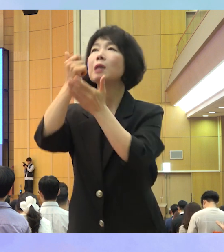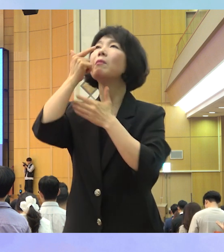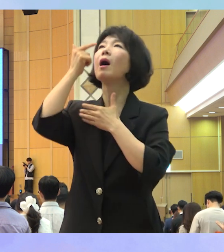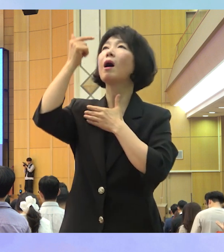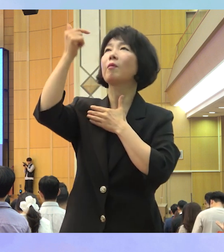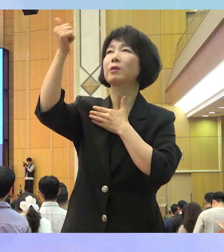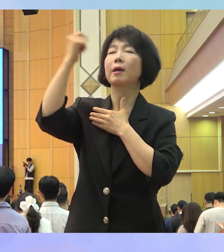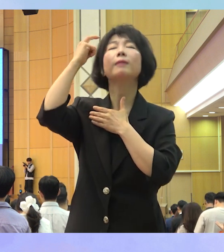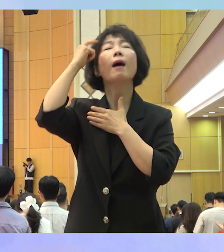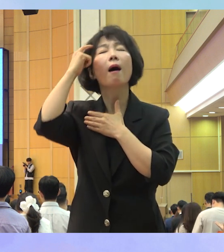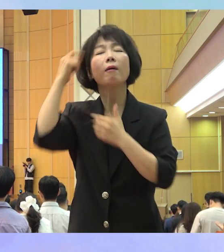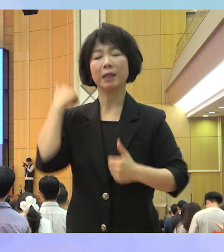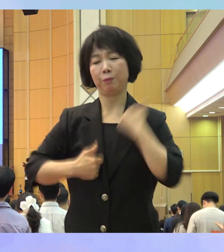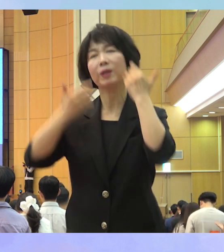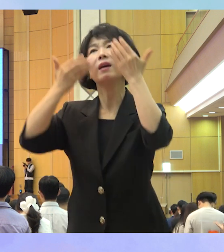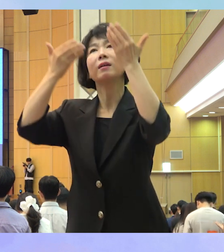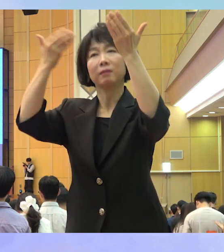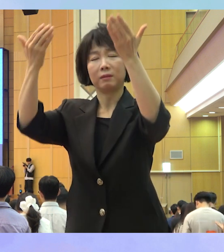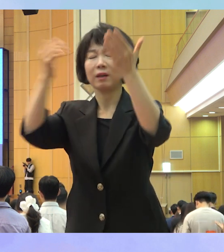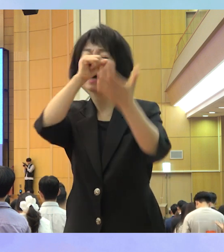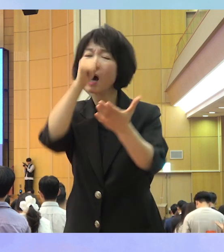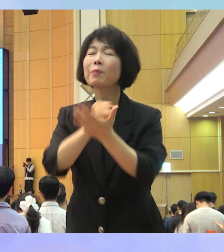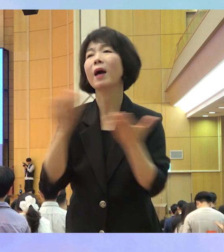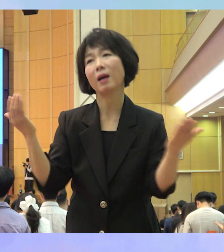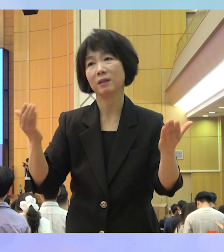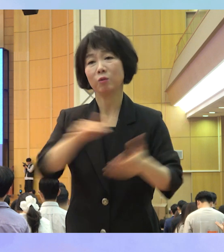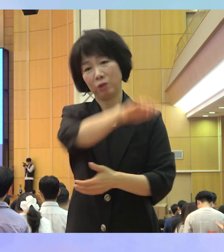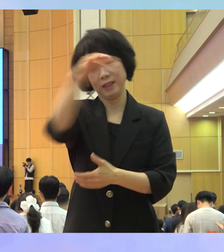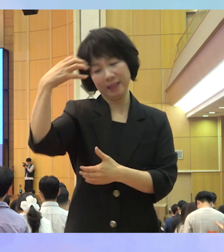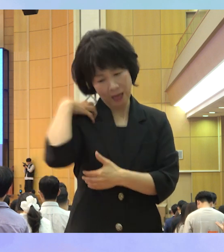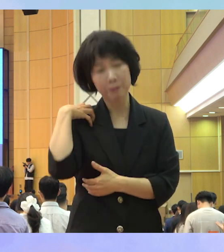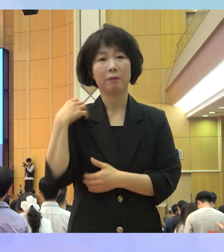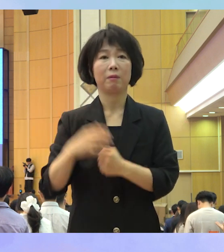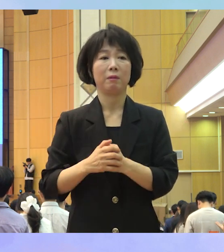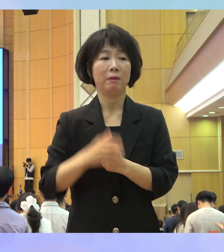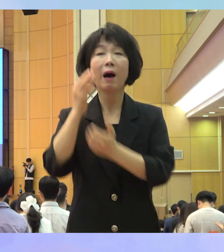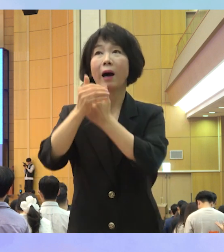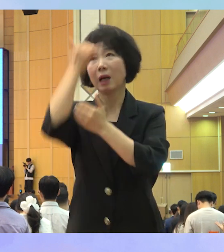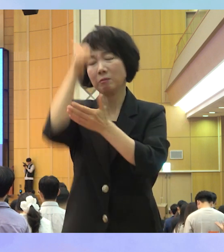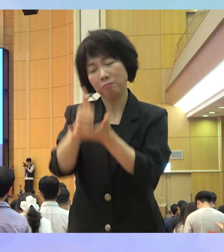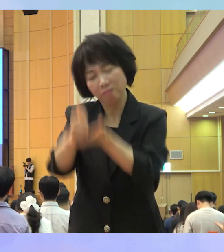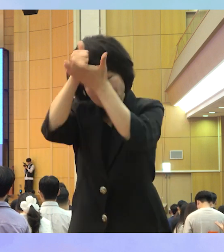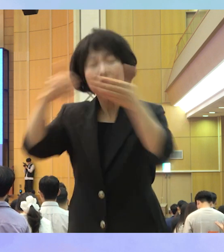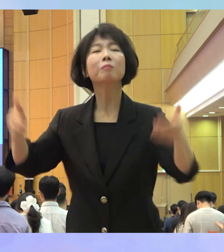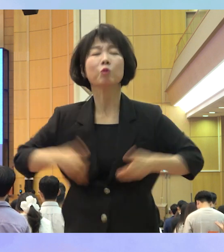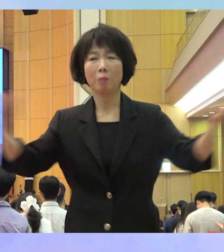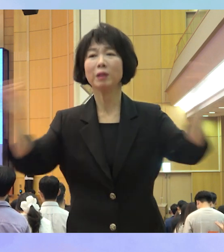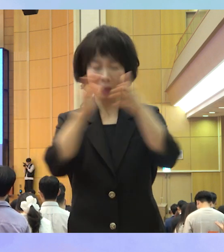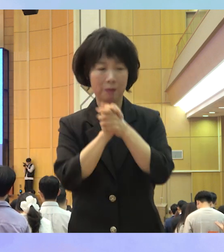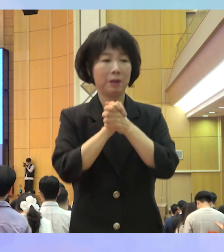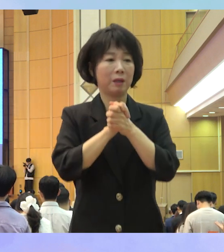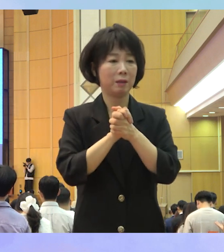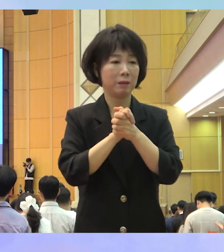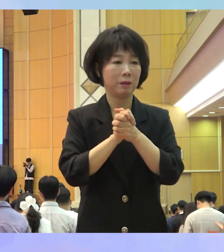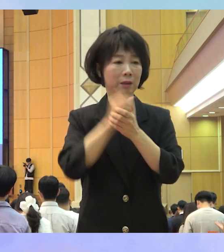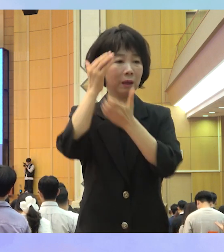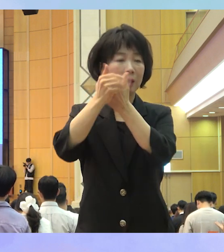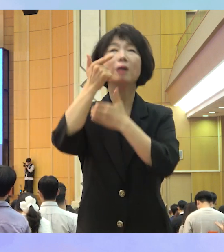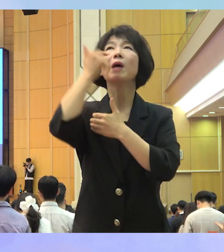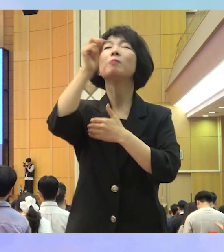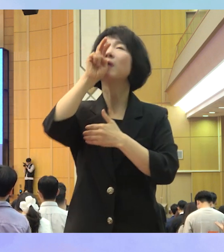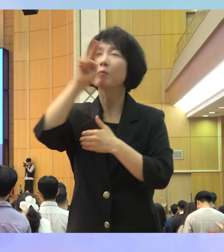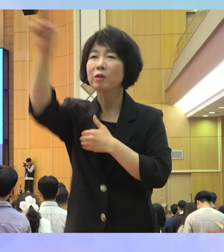아버지를 기쁘게 해드려야 되지 않겠습니까? 하나님을 공경해야 되지 않겠습니까? 하나님